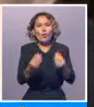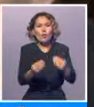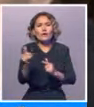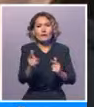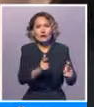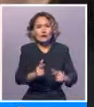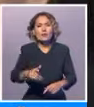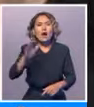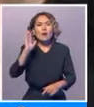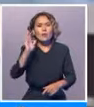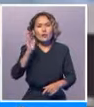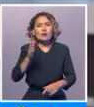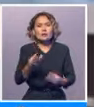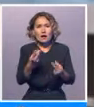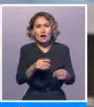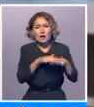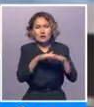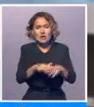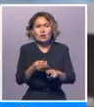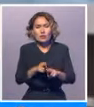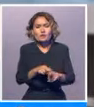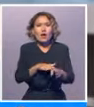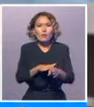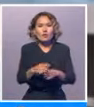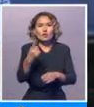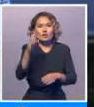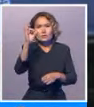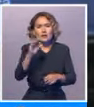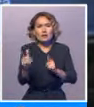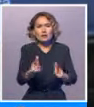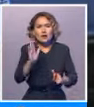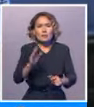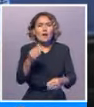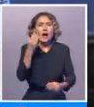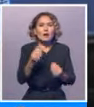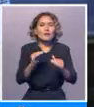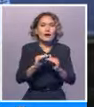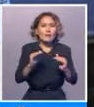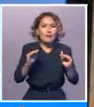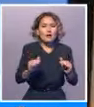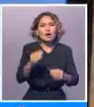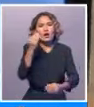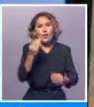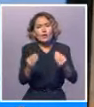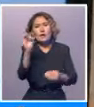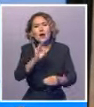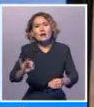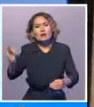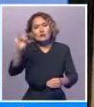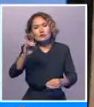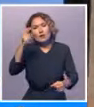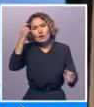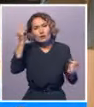болашақта қолдау тауып жатса, толықтай шығару жоспарланған. Ең бастысы жеткіншектер арасында өз білгенін ел кәдесіне жарататын, асқақ арманға ұмтылғандар